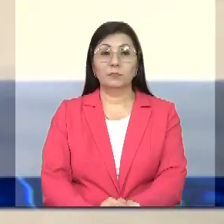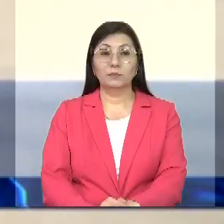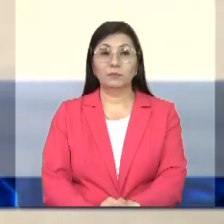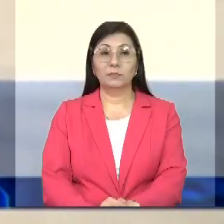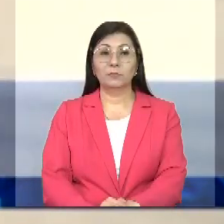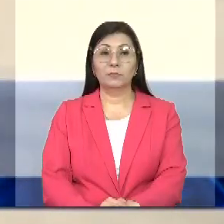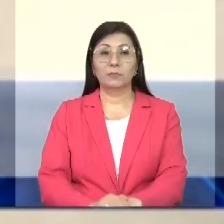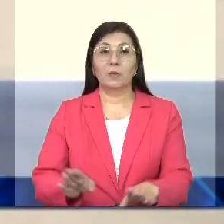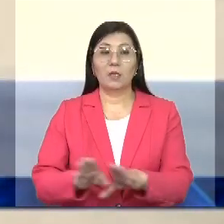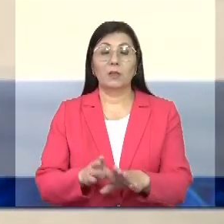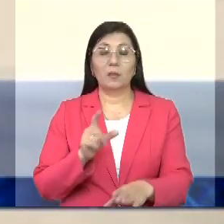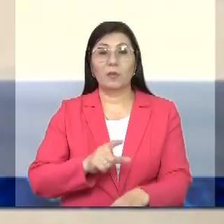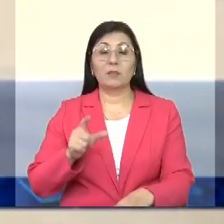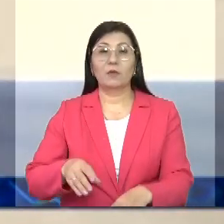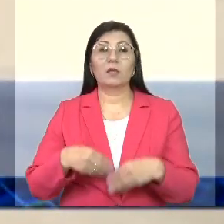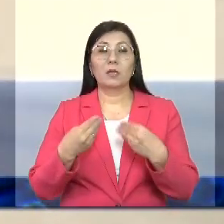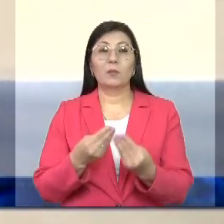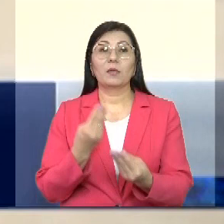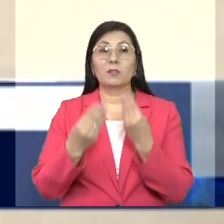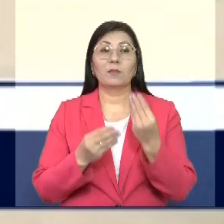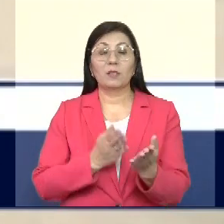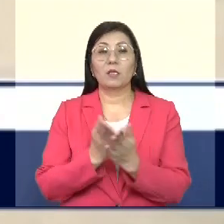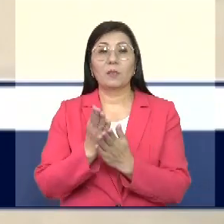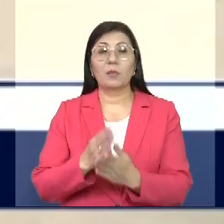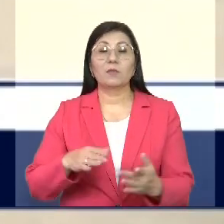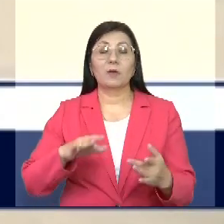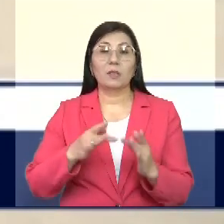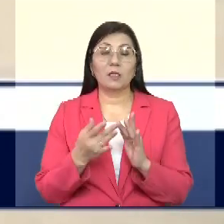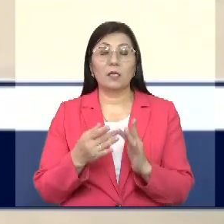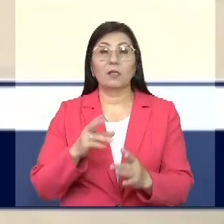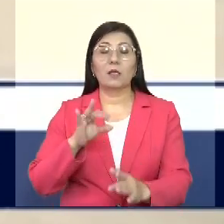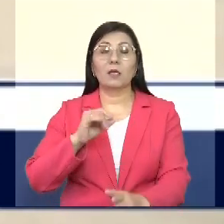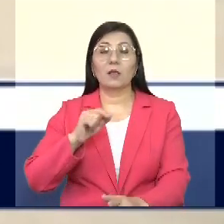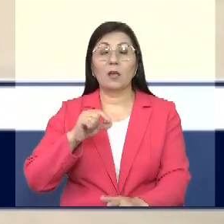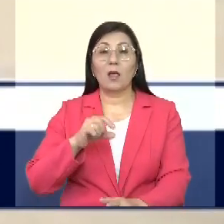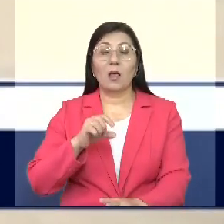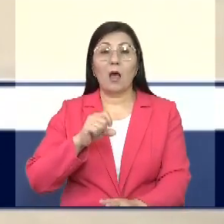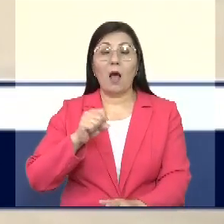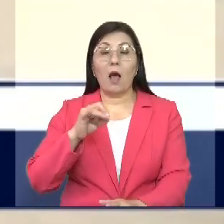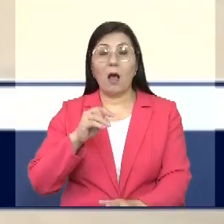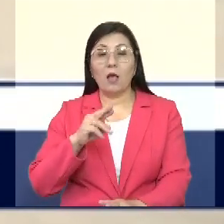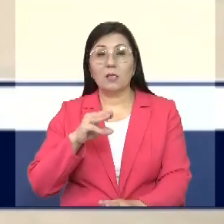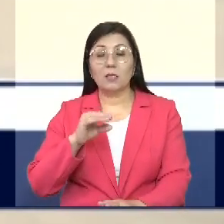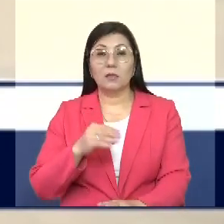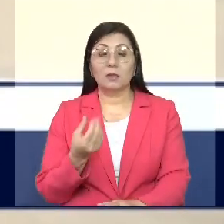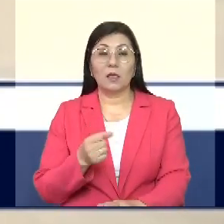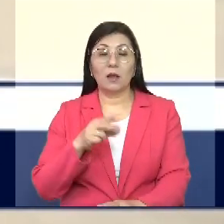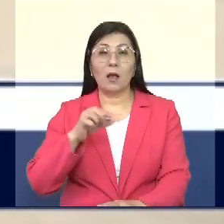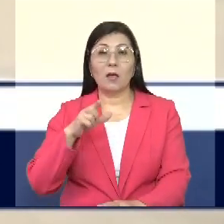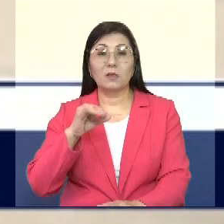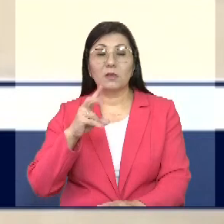Тем самым данные лица предоставляли игрокам услуги в виде азартных игр с выдачей клиентам реального выигрыша без соответствующей на то